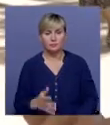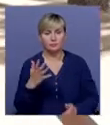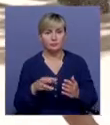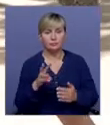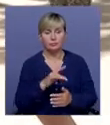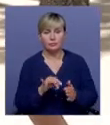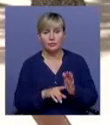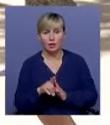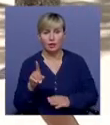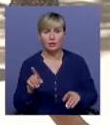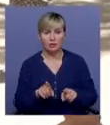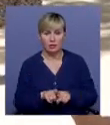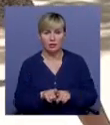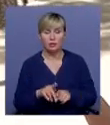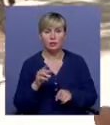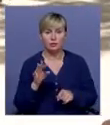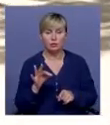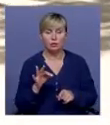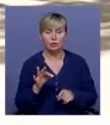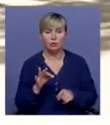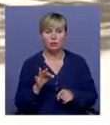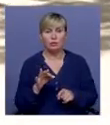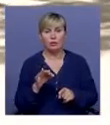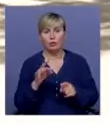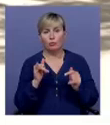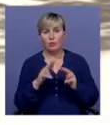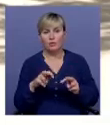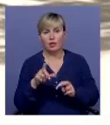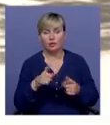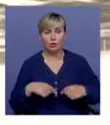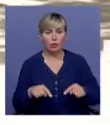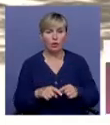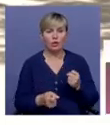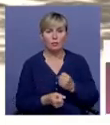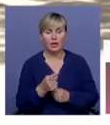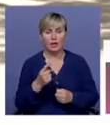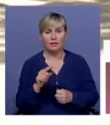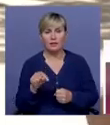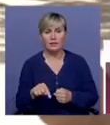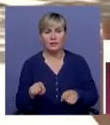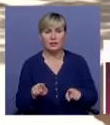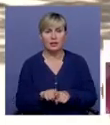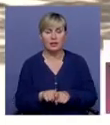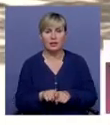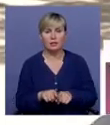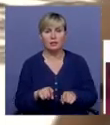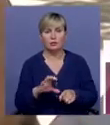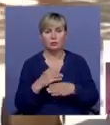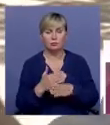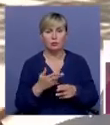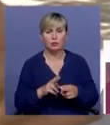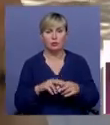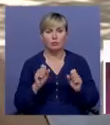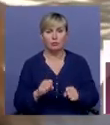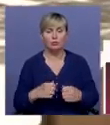репрессии такие да то у проверяющих органов появится такая дубинка да с помощью которой можно